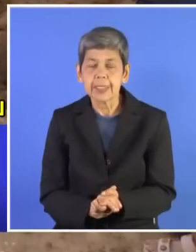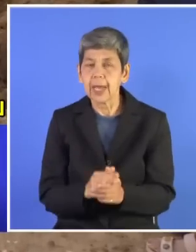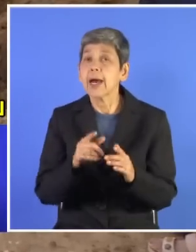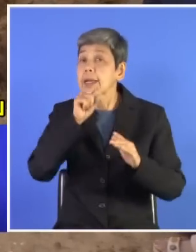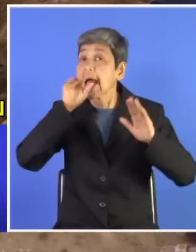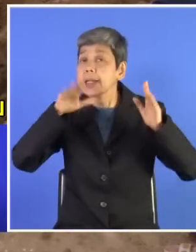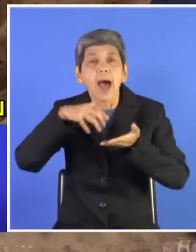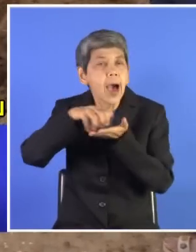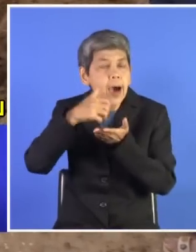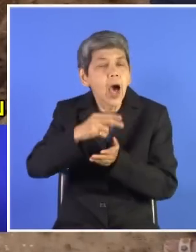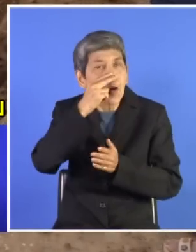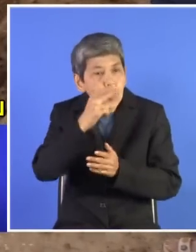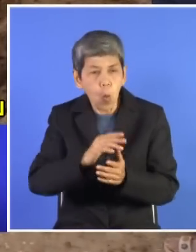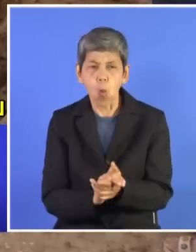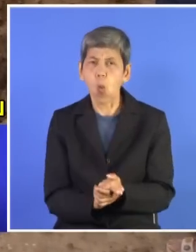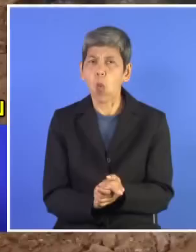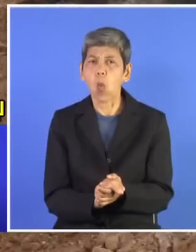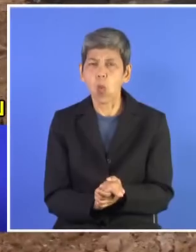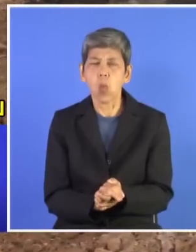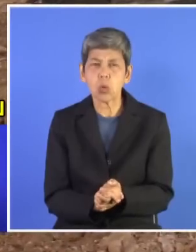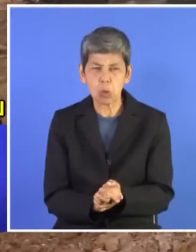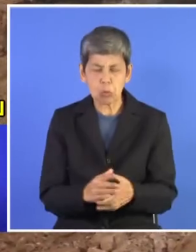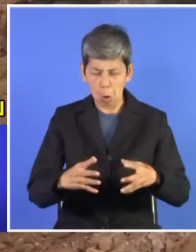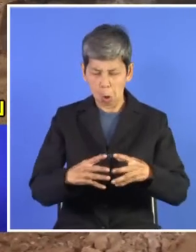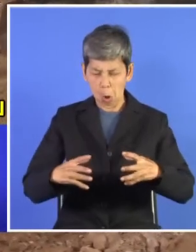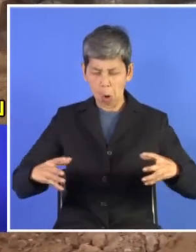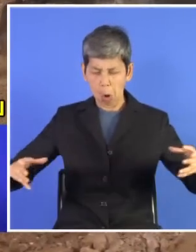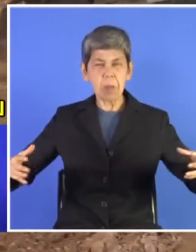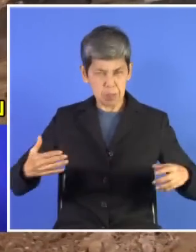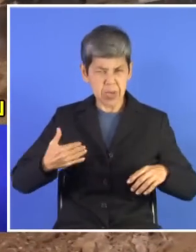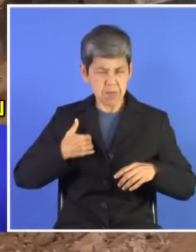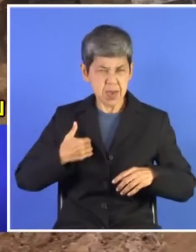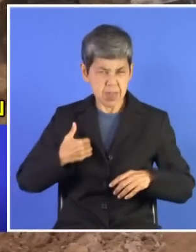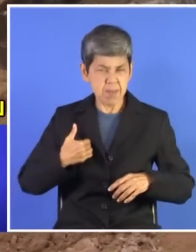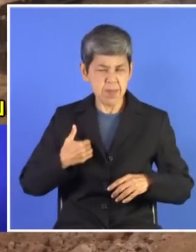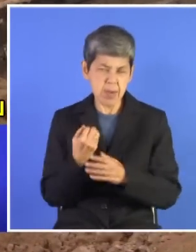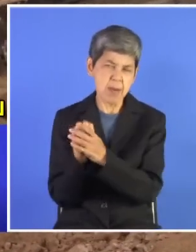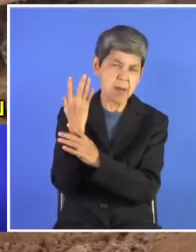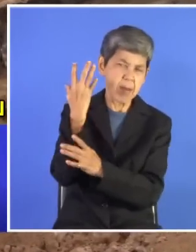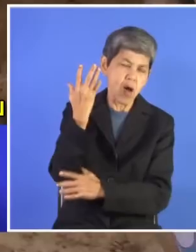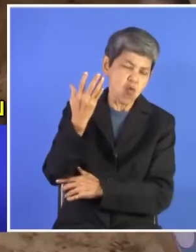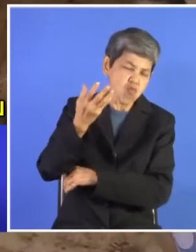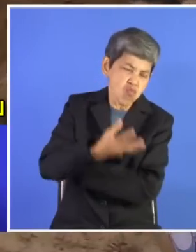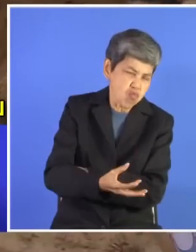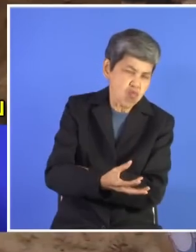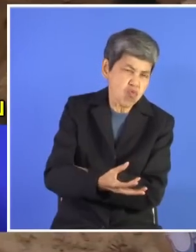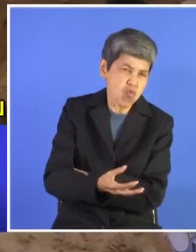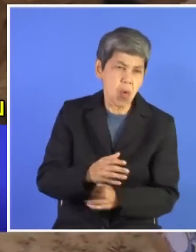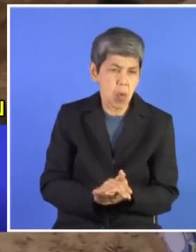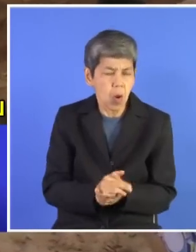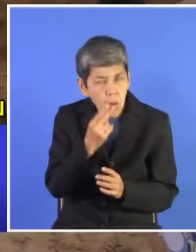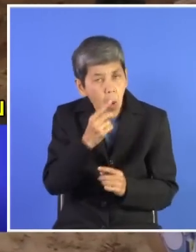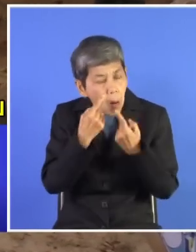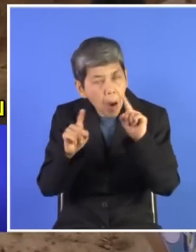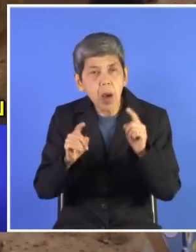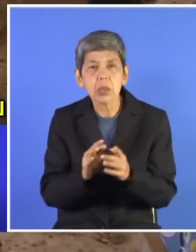มาเล่าสู่กันฟังครับ ท่อนยาวแบบนี้นี่ขวางน้ำเลยนะคะ ยาวใหญ่เขาอาจจะมีอีกเป็นอีกต้นหนึ่งสองต้นอยู่ข้างล่างเออนี ่มันก็เป็นเรื่องที่แปลก ต้นตะ